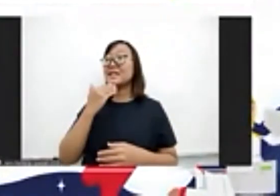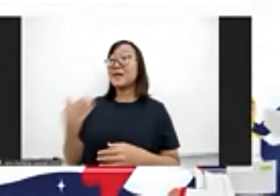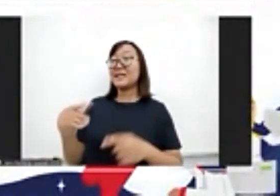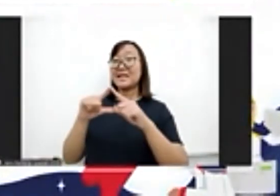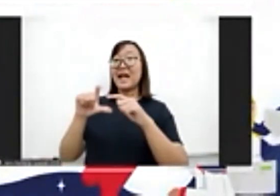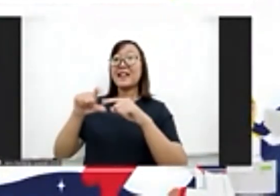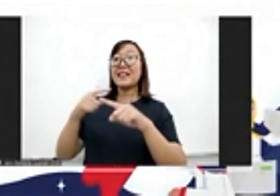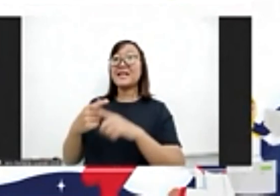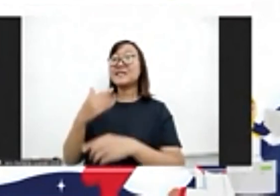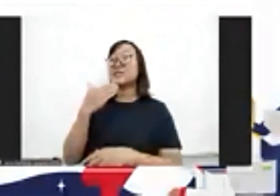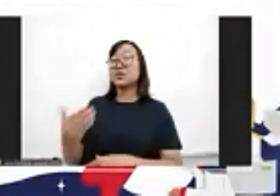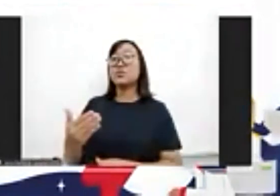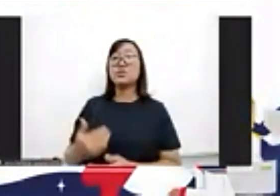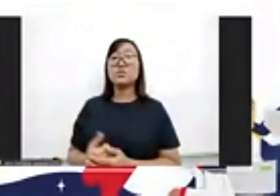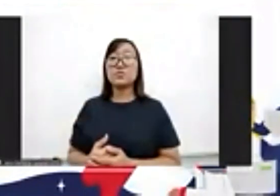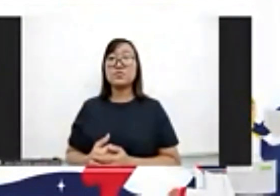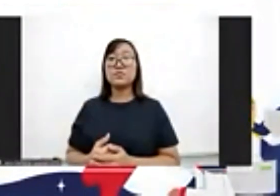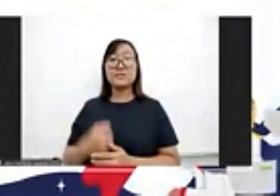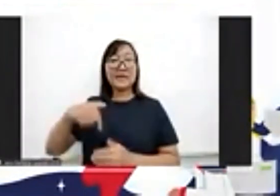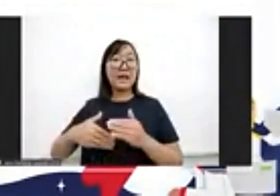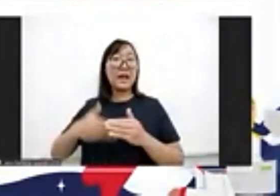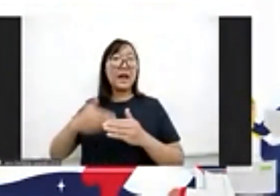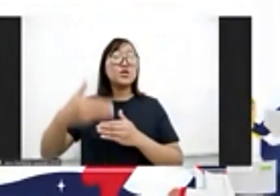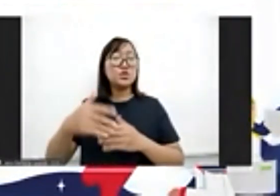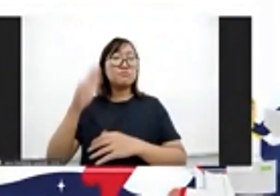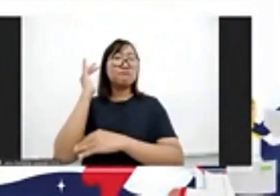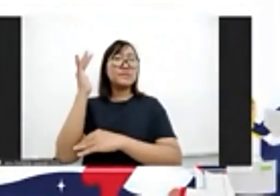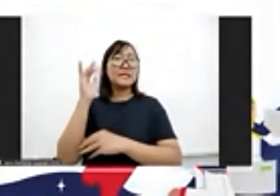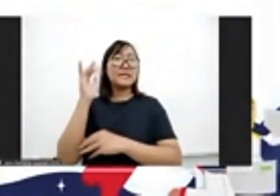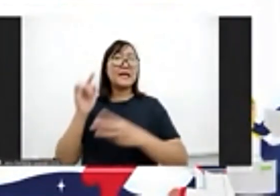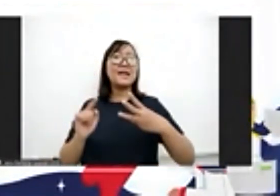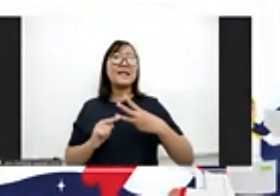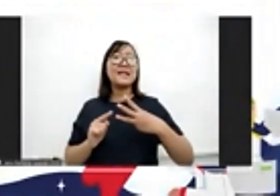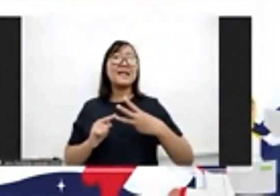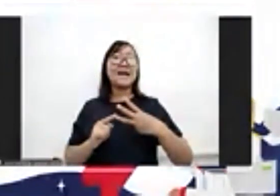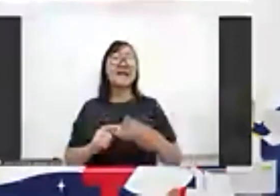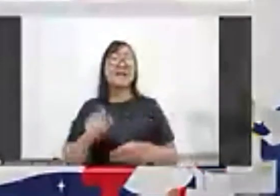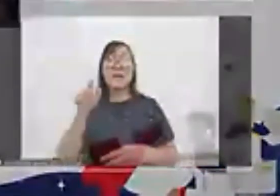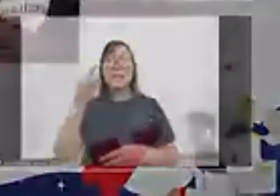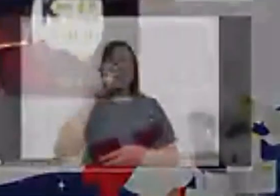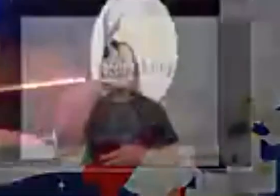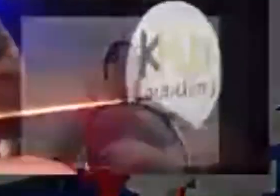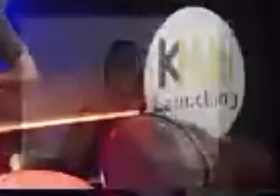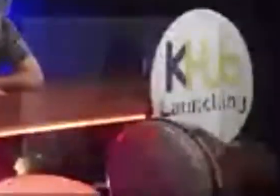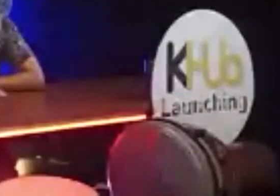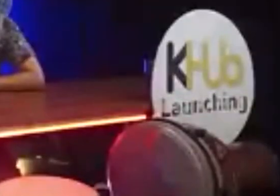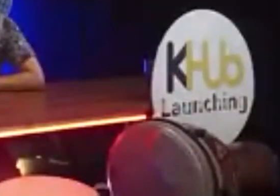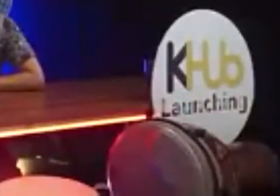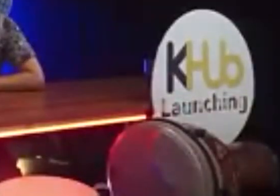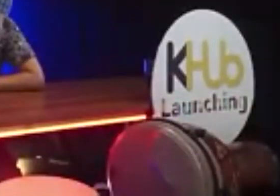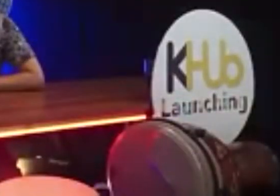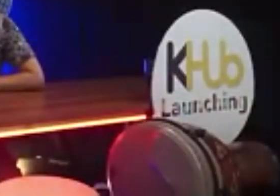dari kita akan lanjut ke pembicara yang ketiga Halo Mas Iwan masih ada di sana Sorry menunggu lama gini